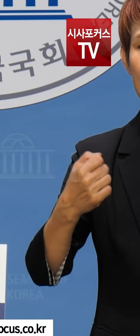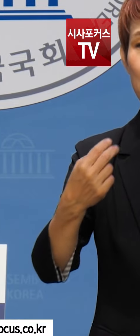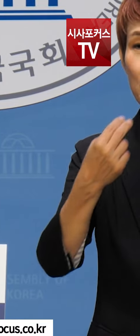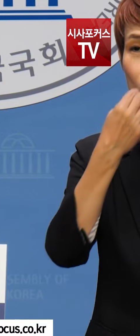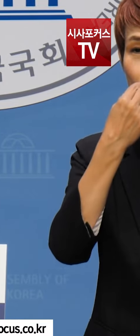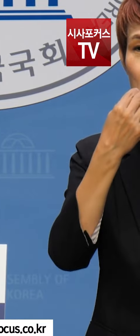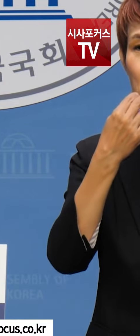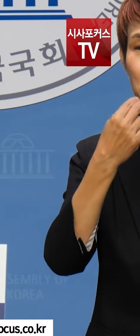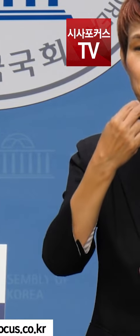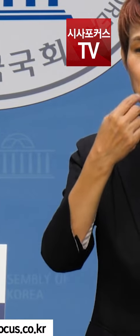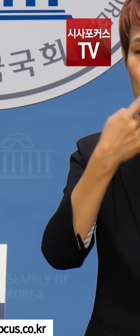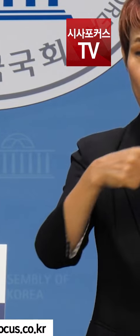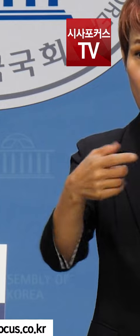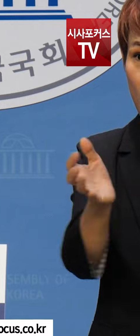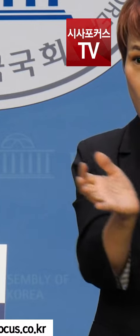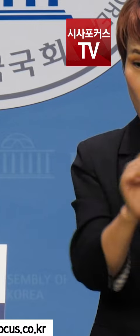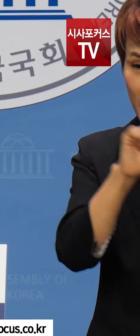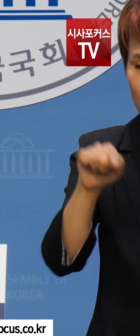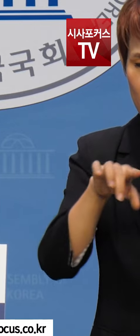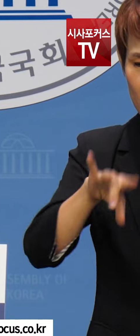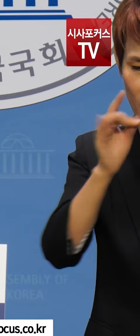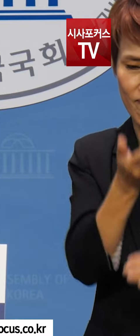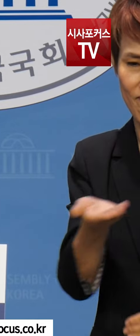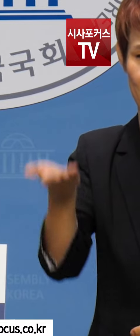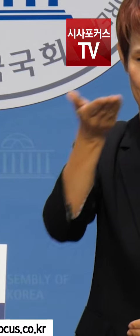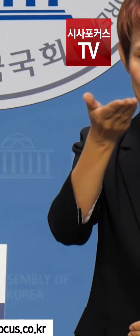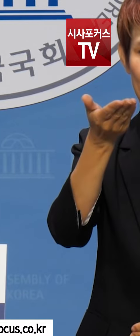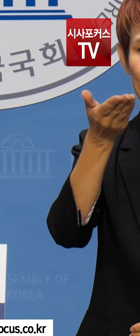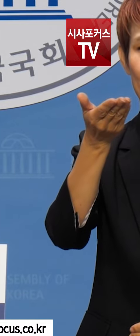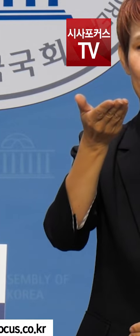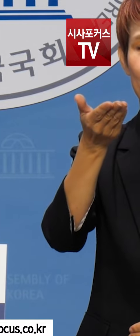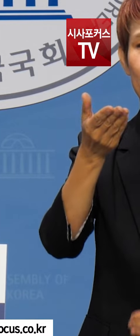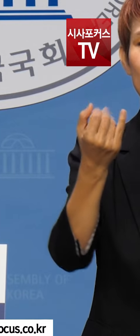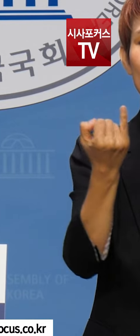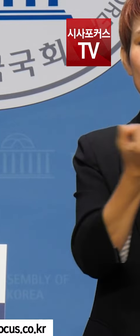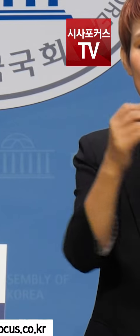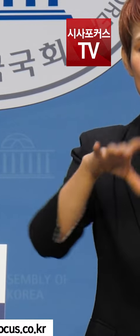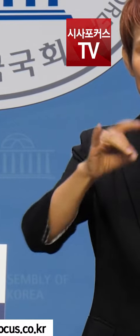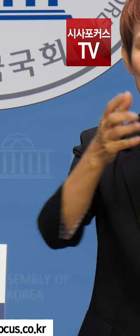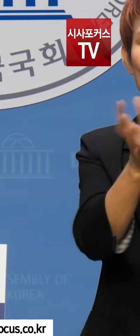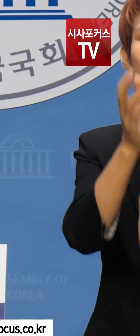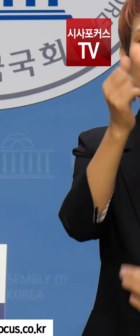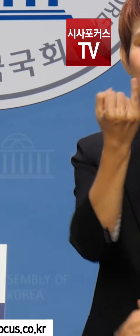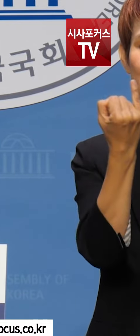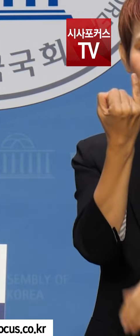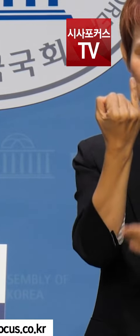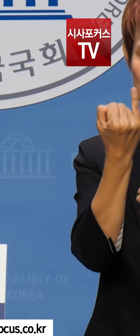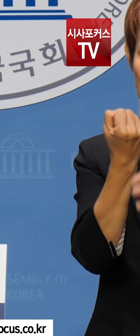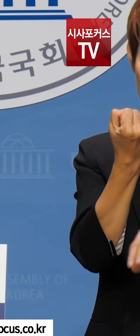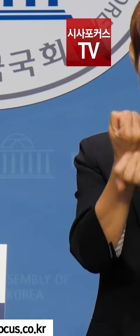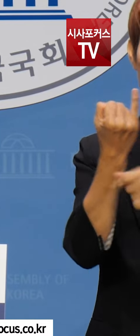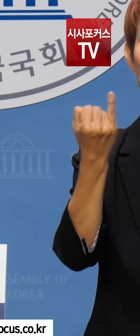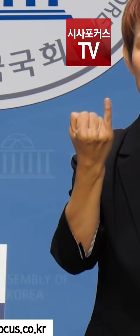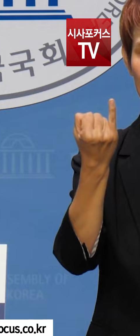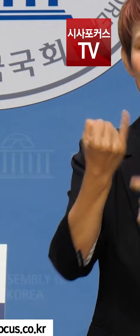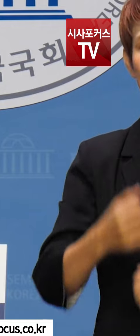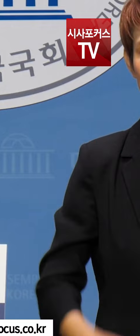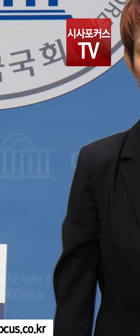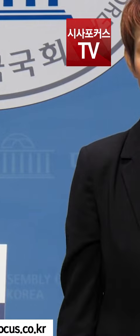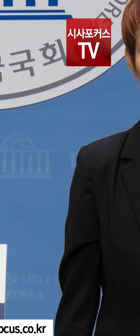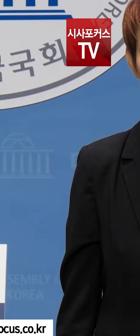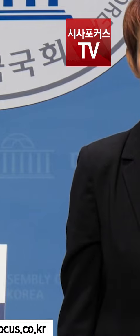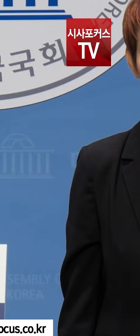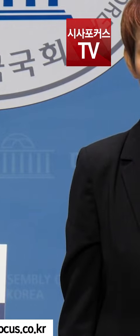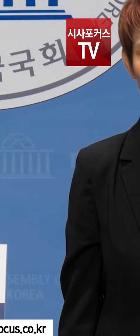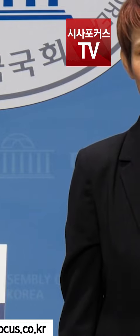건강보험심사평가원 첫 내부 승진, 첫 여성 원장, 직원 4,000명 공공기관에서 조직 운영을